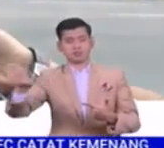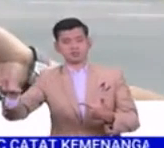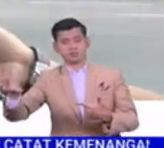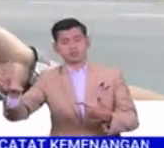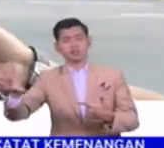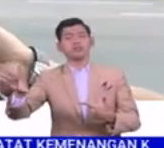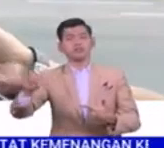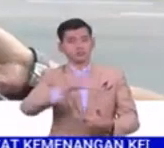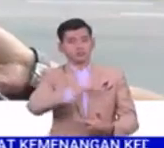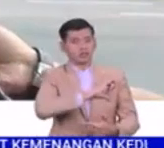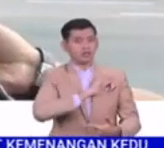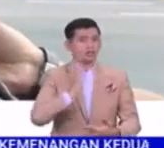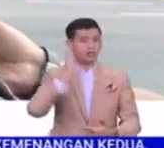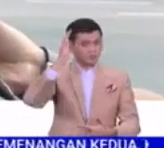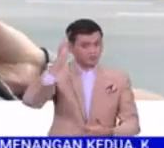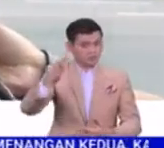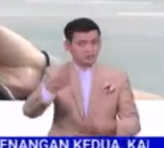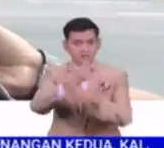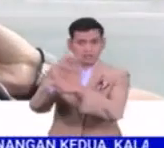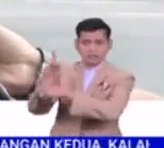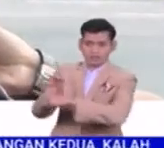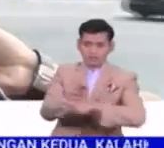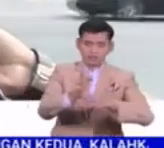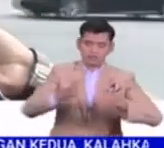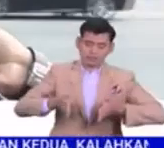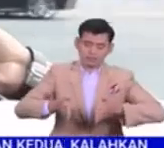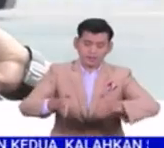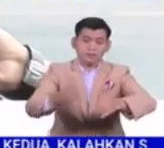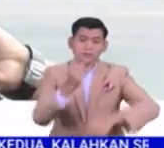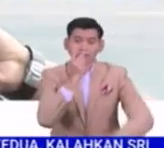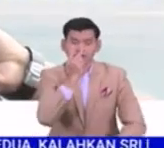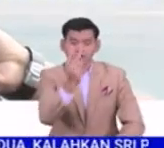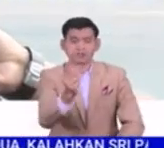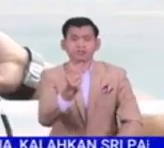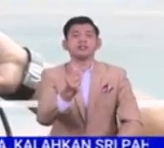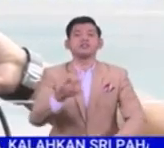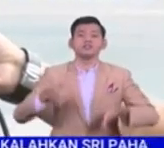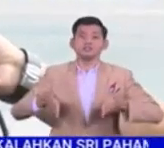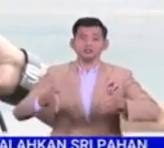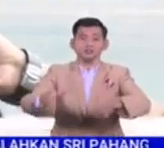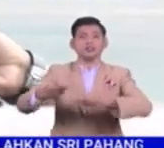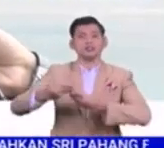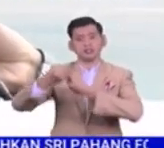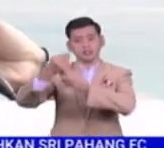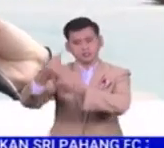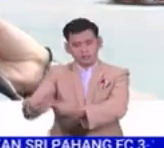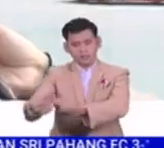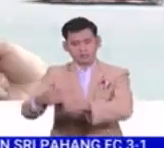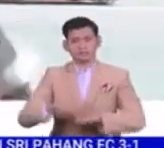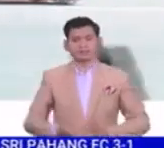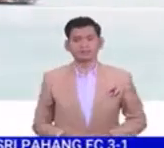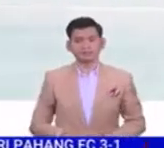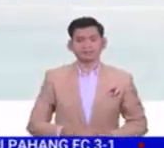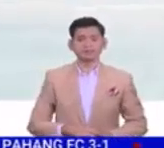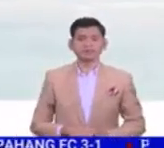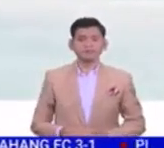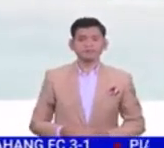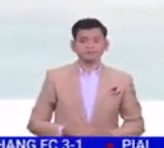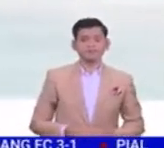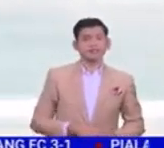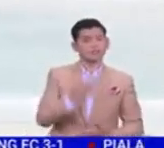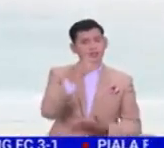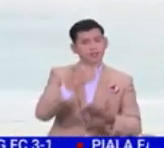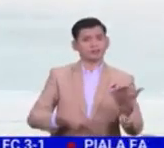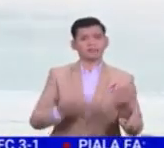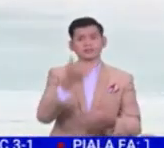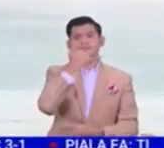akan dikerahkan untuk menjaga lalu lintas dan pastikan aliran lalu lintas terkawal sepanjang musim perayaan ini. Jadi tuan, apa